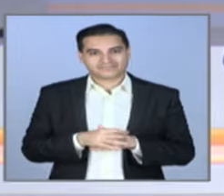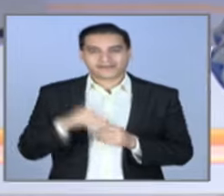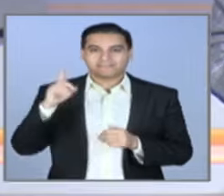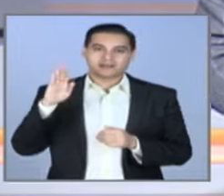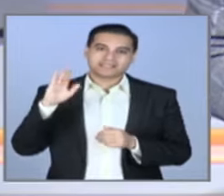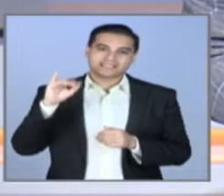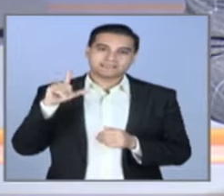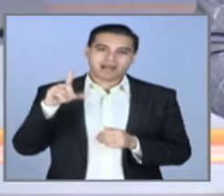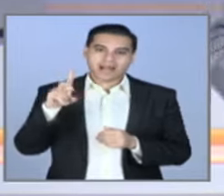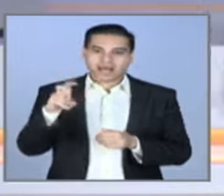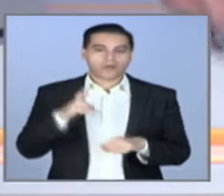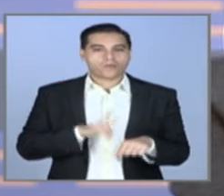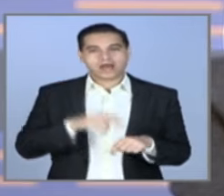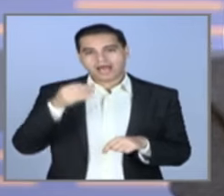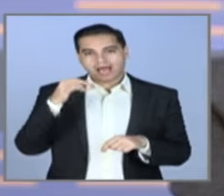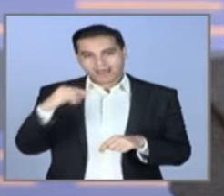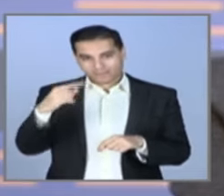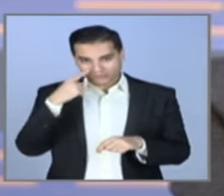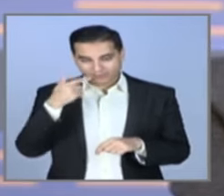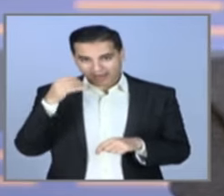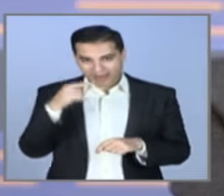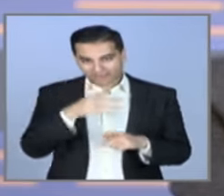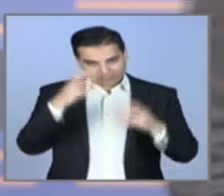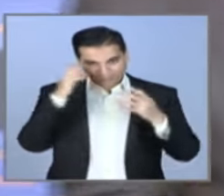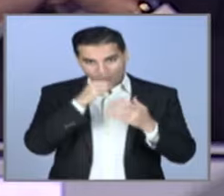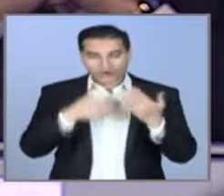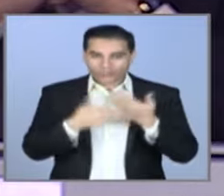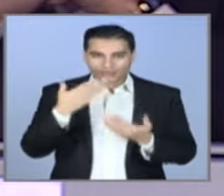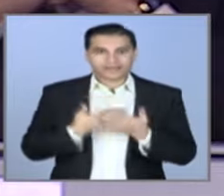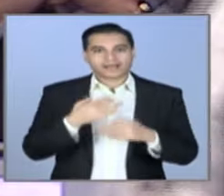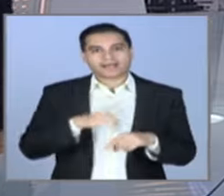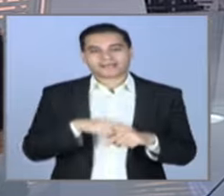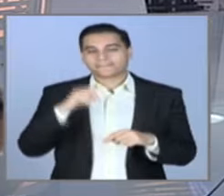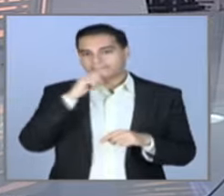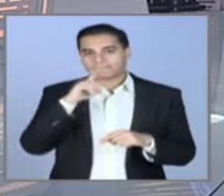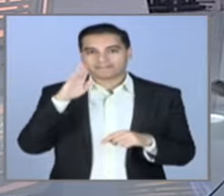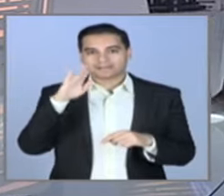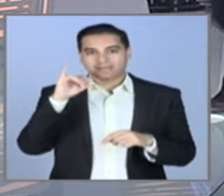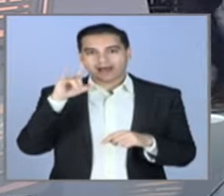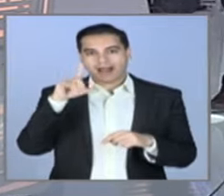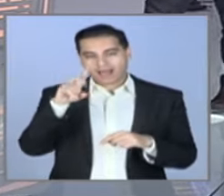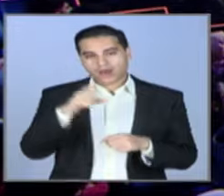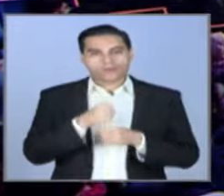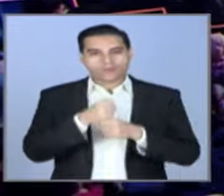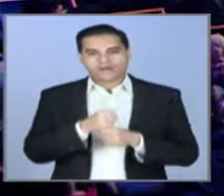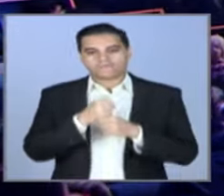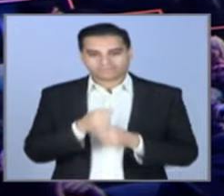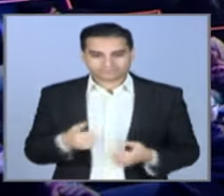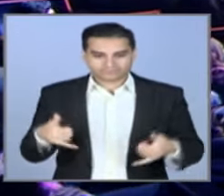بسملة وأحمد، أحمد وبسملة. أحمد هتروح تسمع أغنية وترجع لها تاني، بسملة تعالي مكاني.